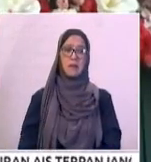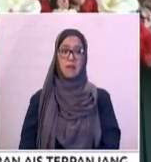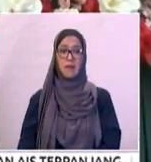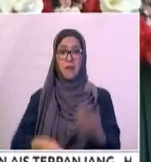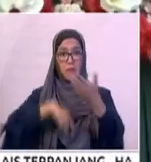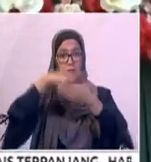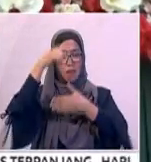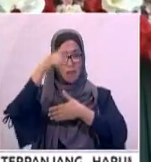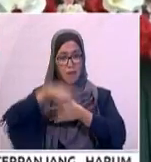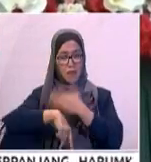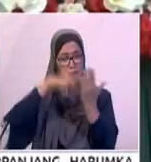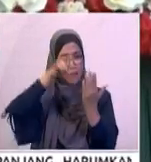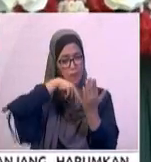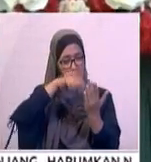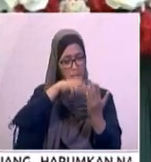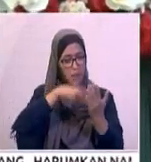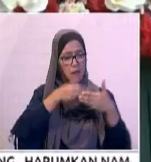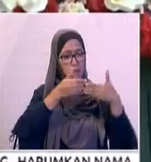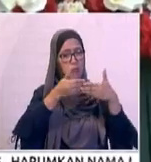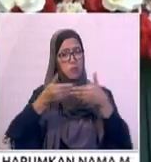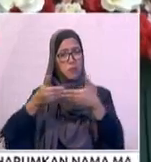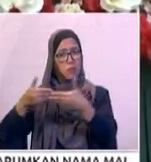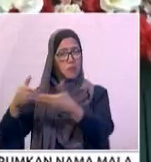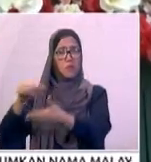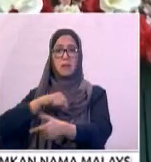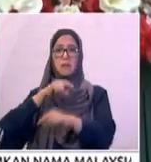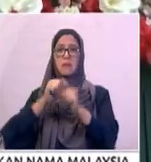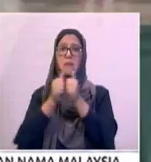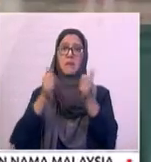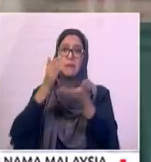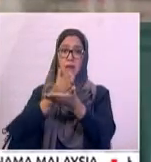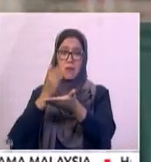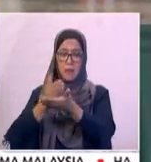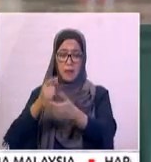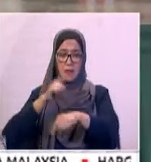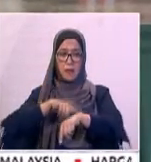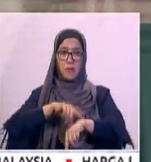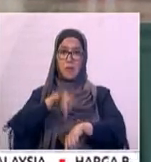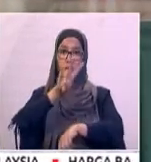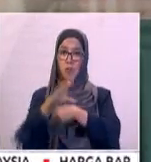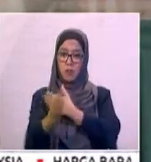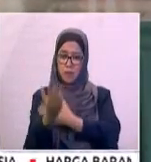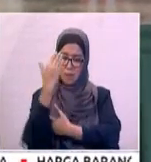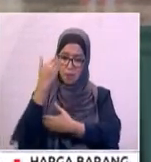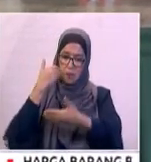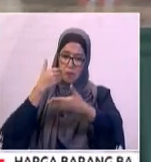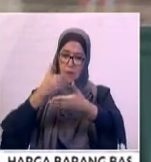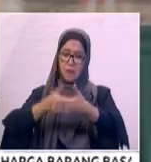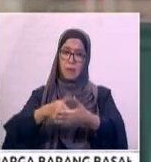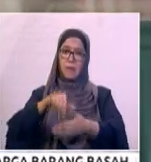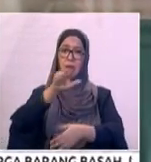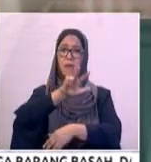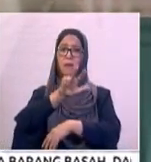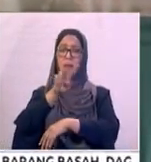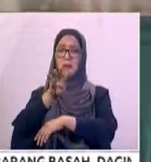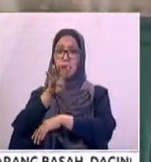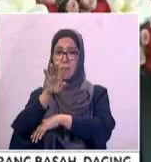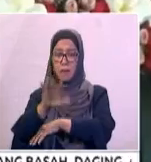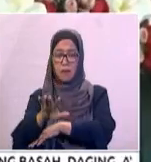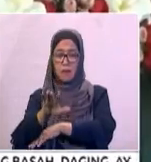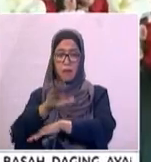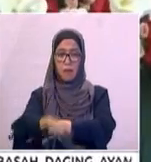tanpa henti ini bermula dari pukul 7 pagi hingga 3.40 petang dan diiktiraf sebagai most number